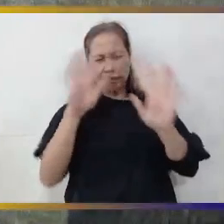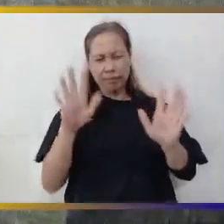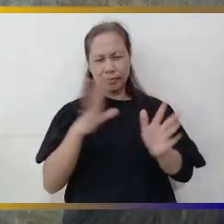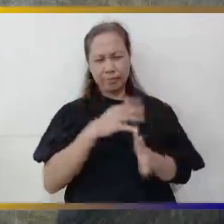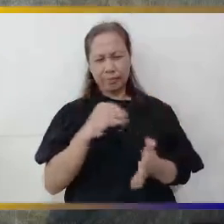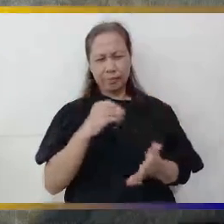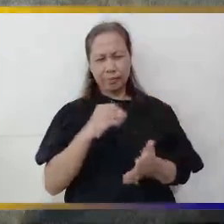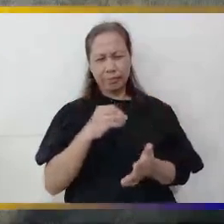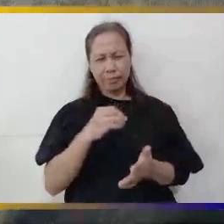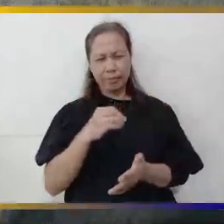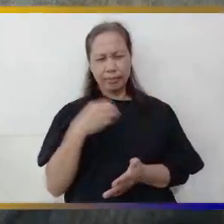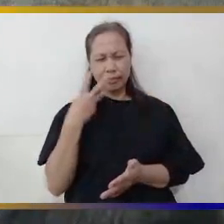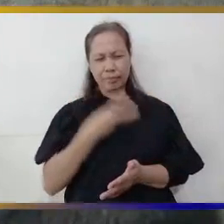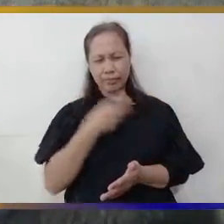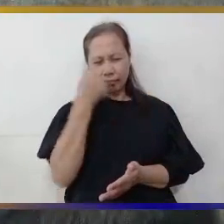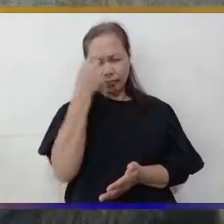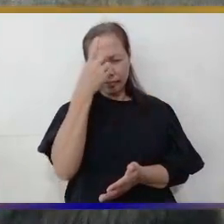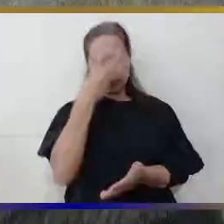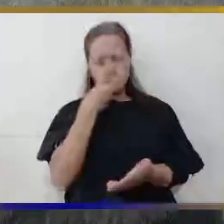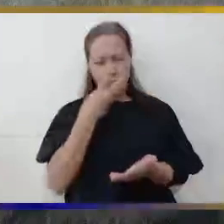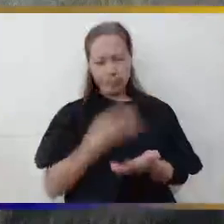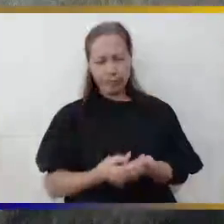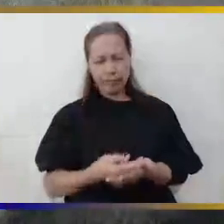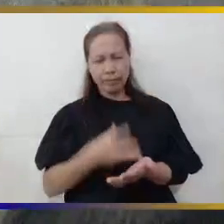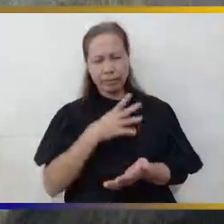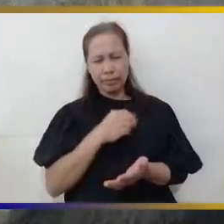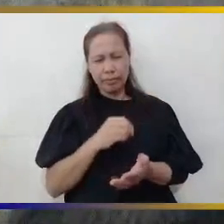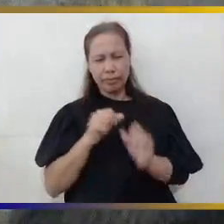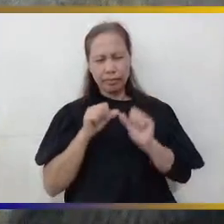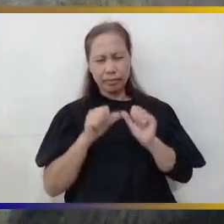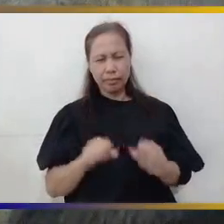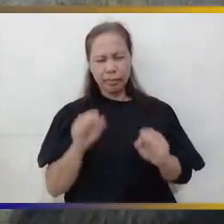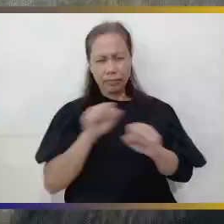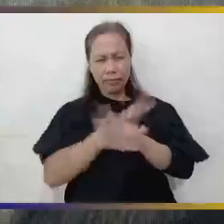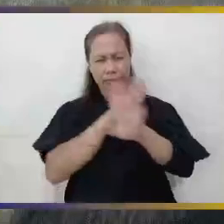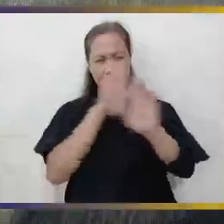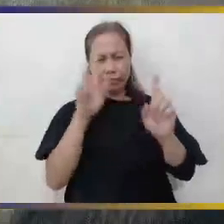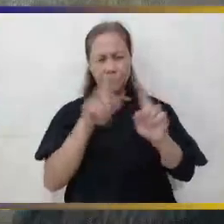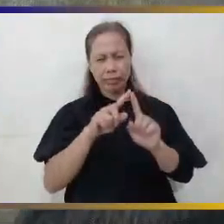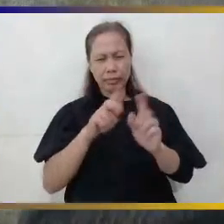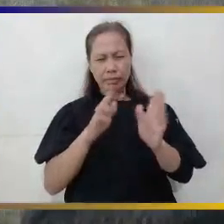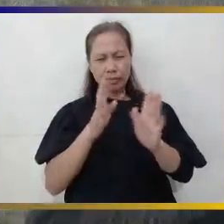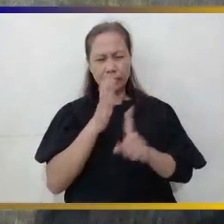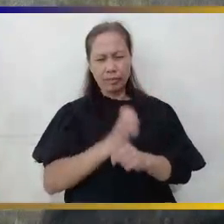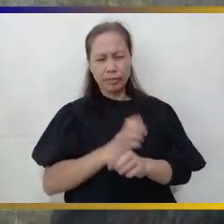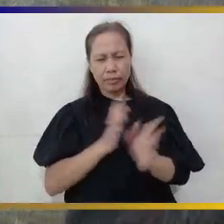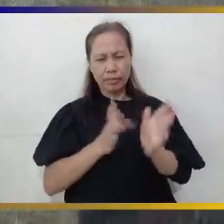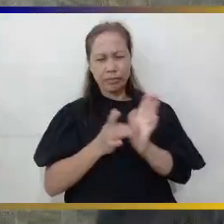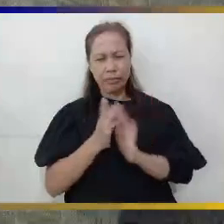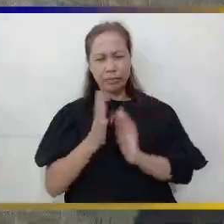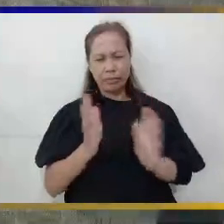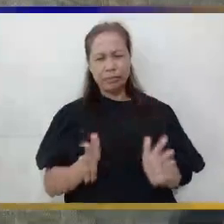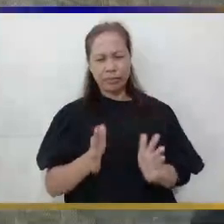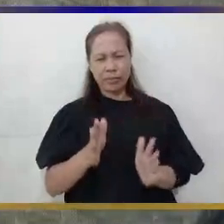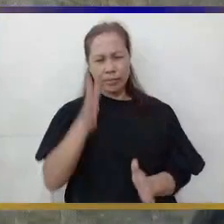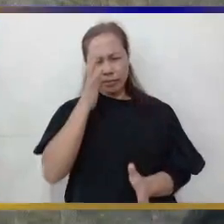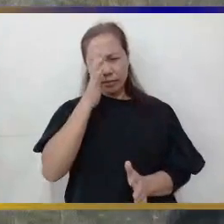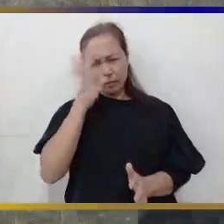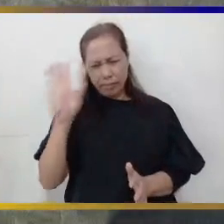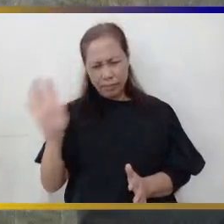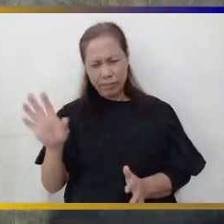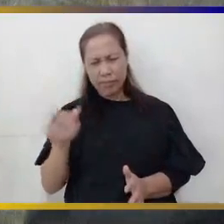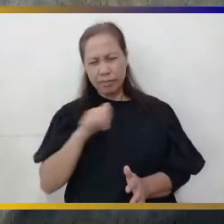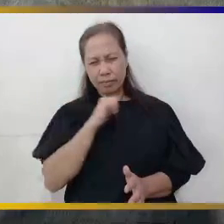na sana po ay patuloy na maging maliwanag ito sa buhay ng mga Kristiyano hindi lamang po kami maging passive Huwag po naming